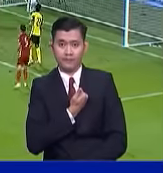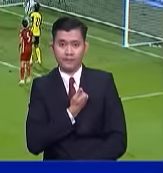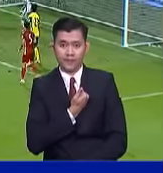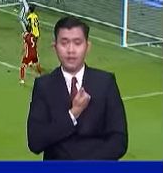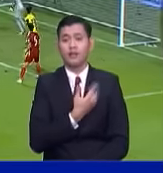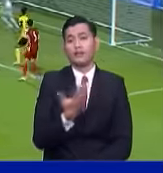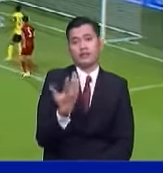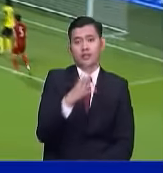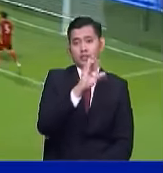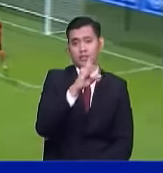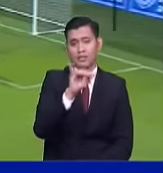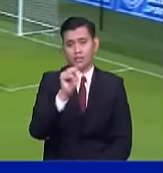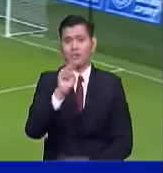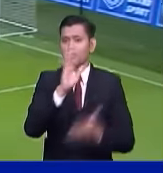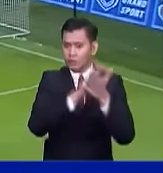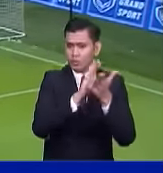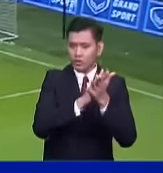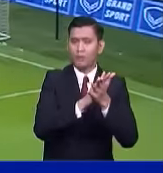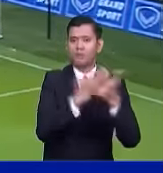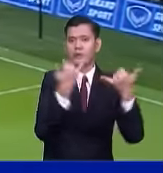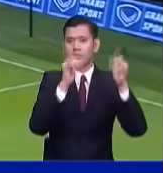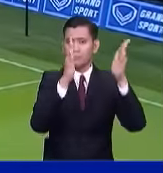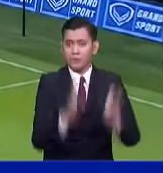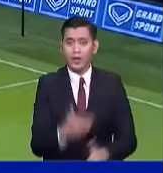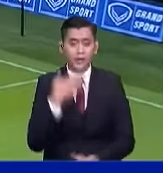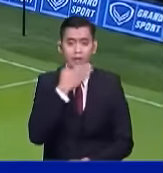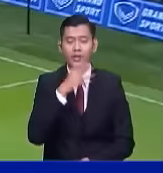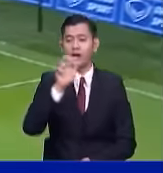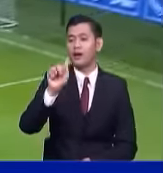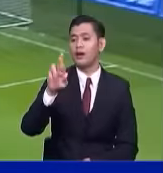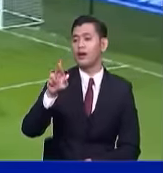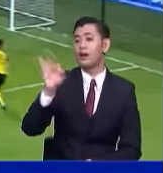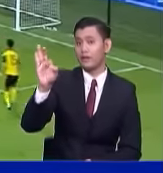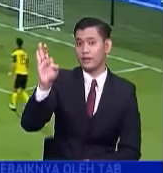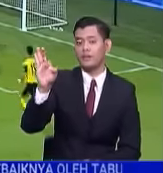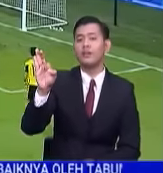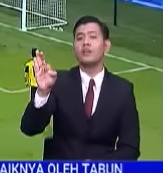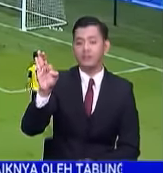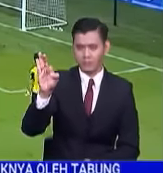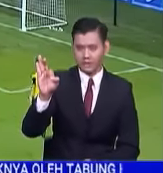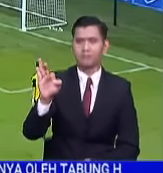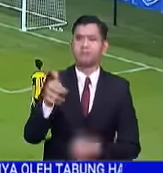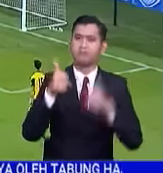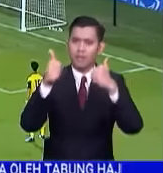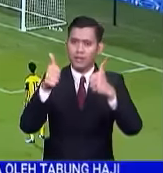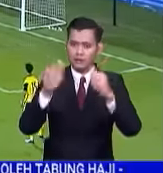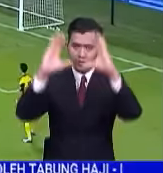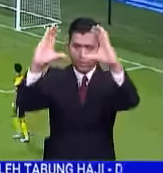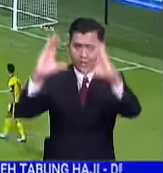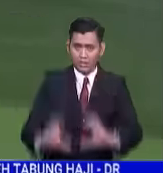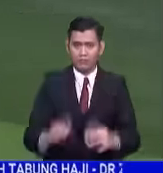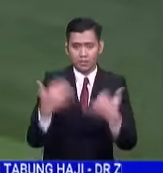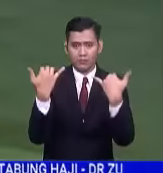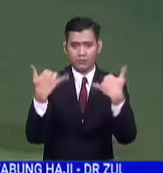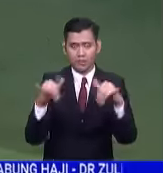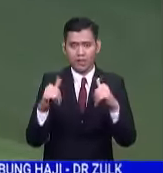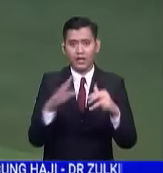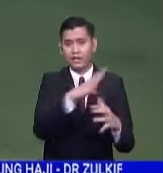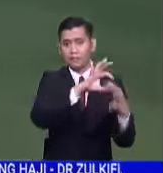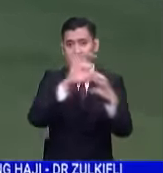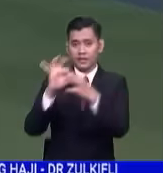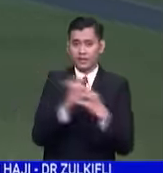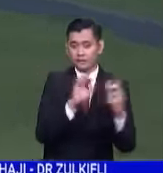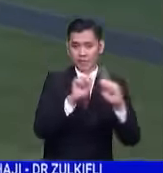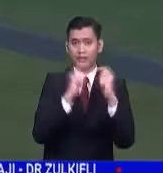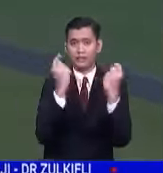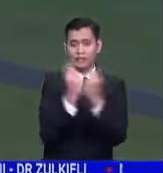Sutton London turut memuji aksi pemain muda Arif Aiman Hanafi yang turun beraksi bagi kad pertamanya bersama skuad Harimau Malaya. Beliau berkata